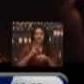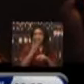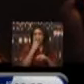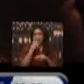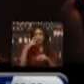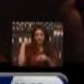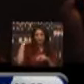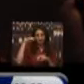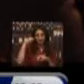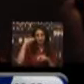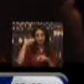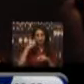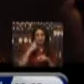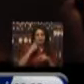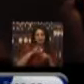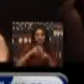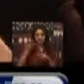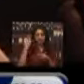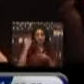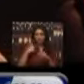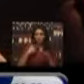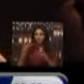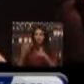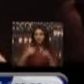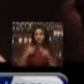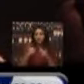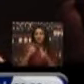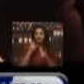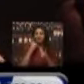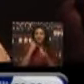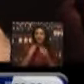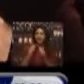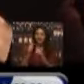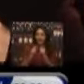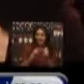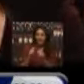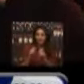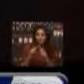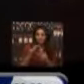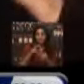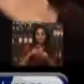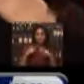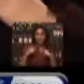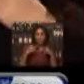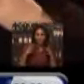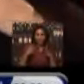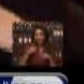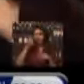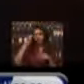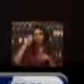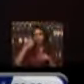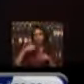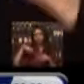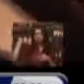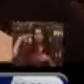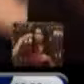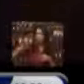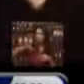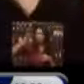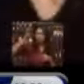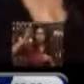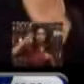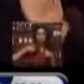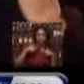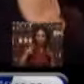انا يعني زي استلطاف يعني. انا ما عنديش هيبه لحد يعني، رئيس بتاع